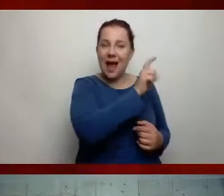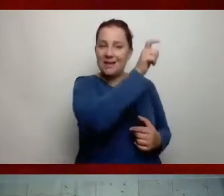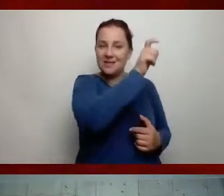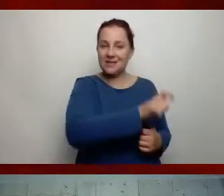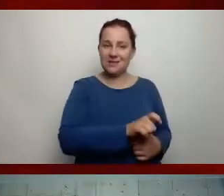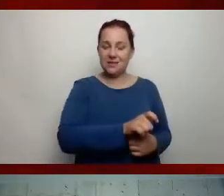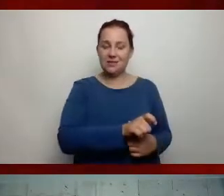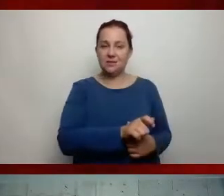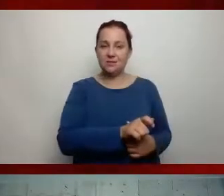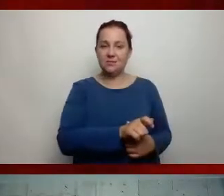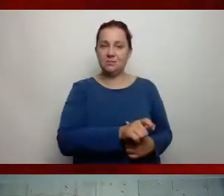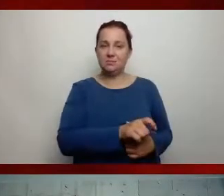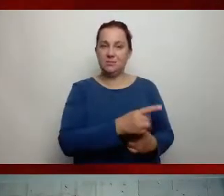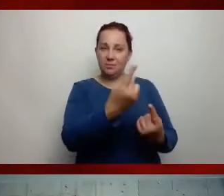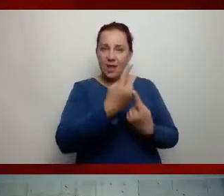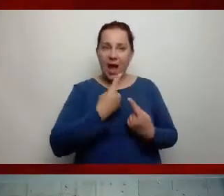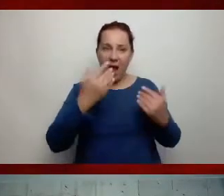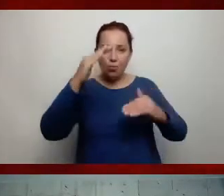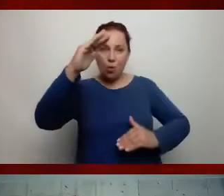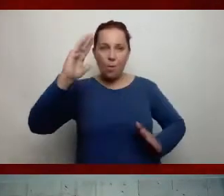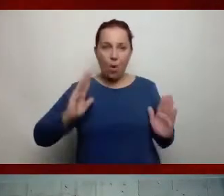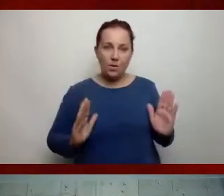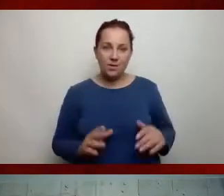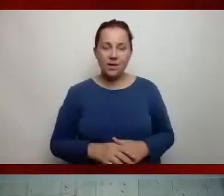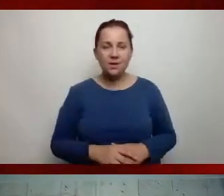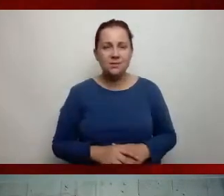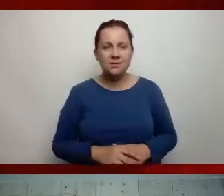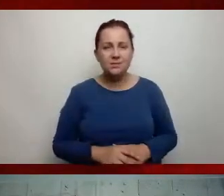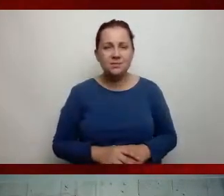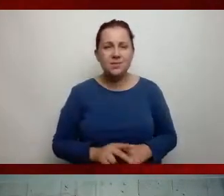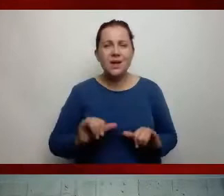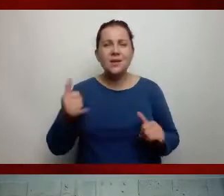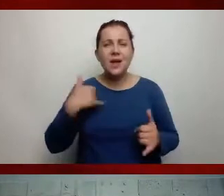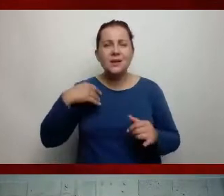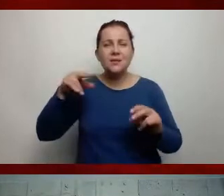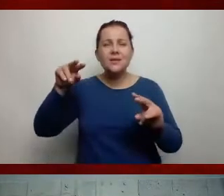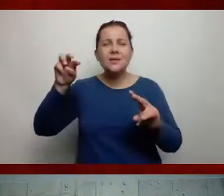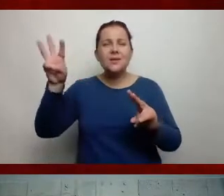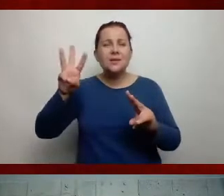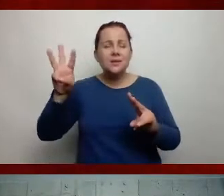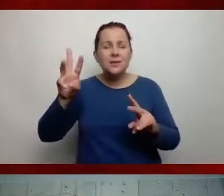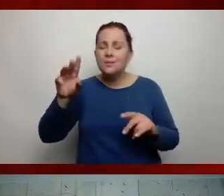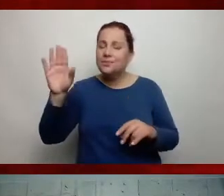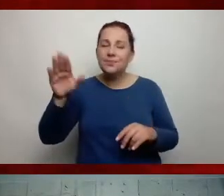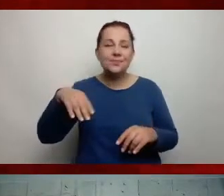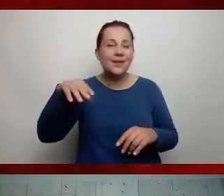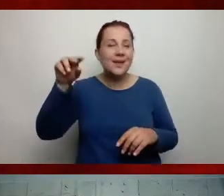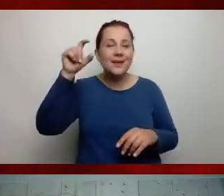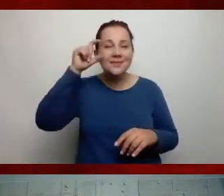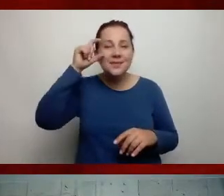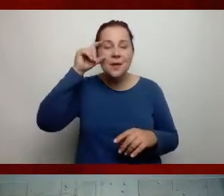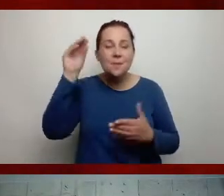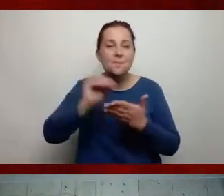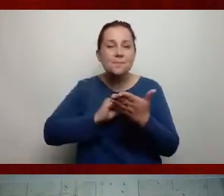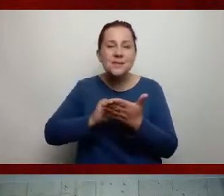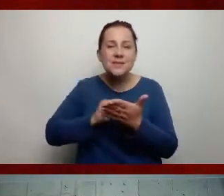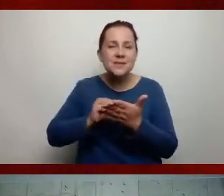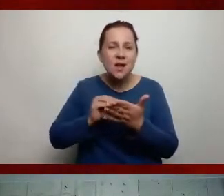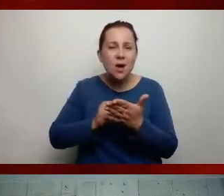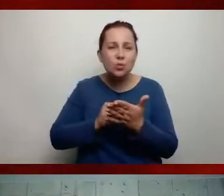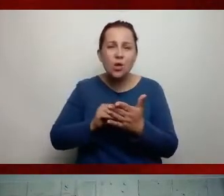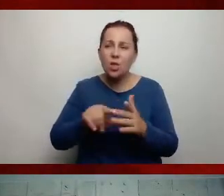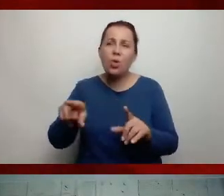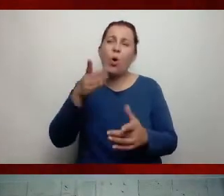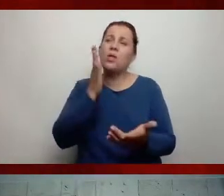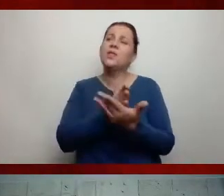Kaczmarski pisał w utworze Światło, że wszyscyśmy spółcien Rembrandta, to tylko kwestia światła, to jakby